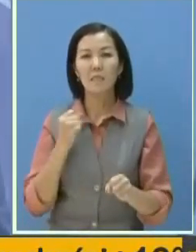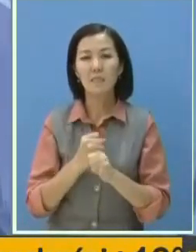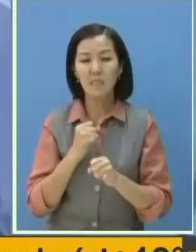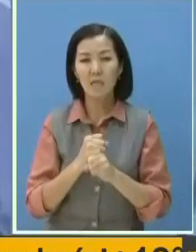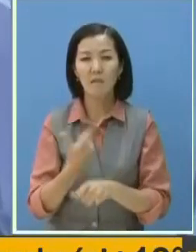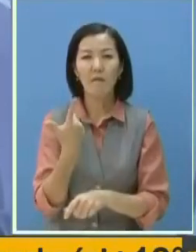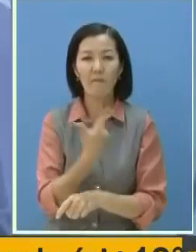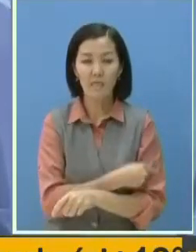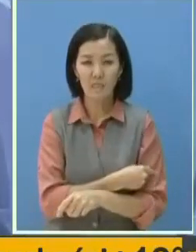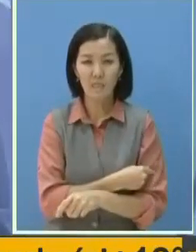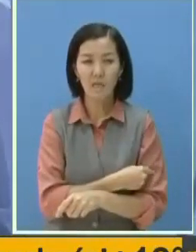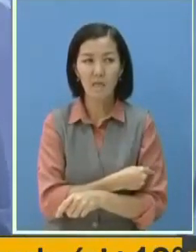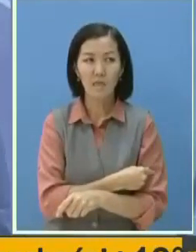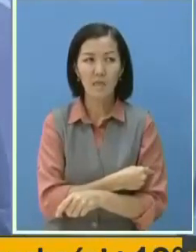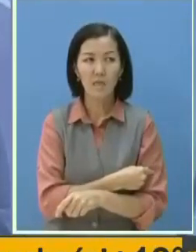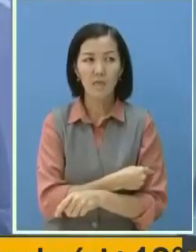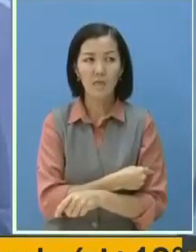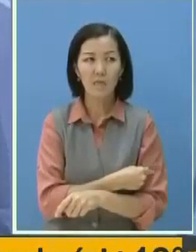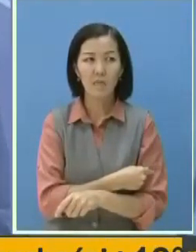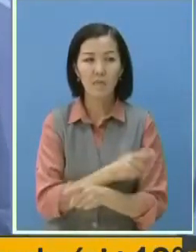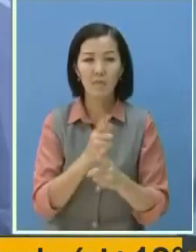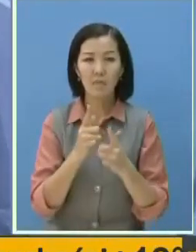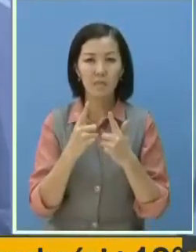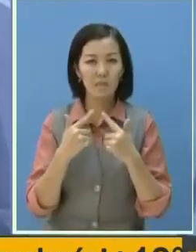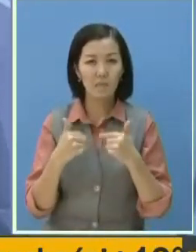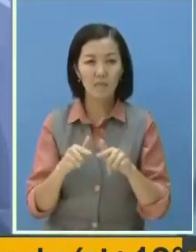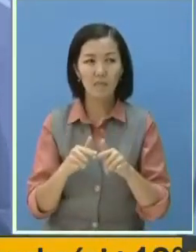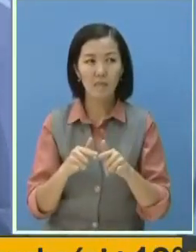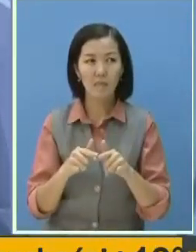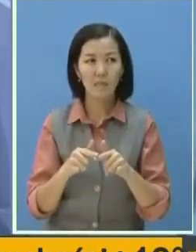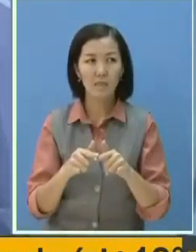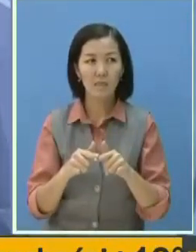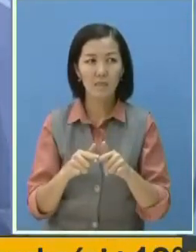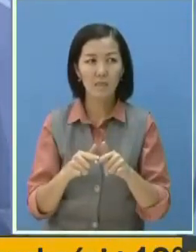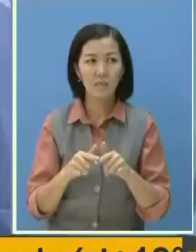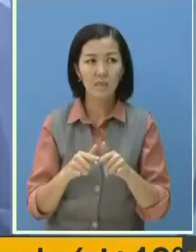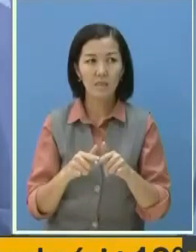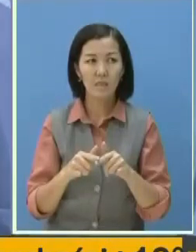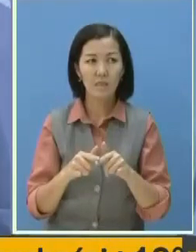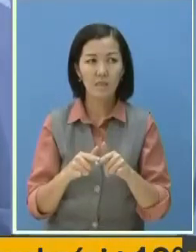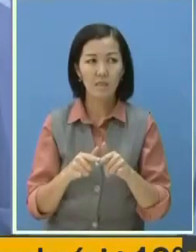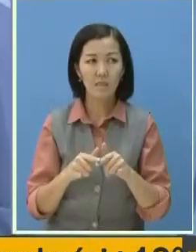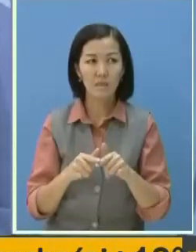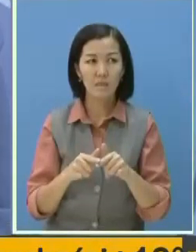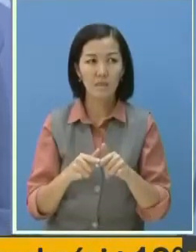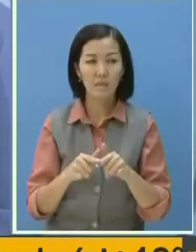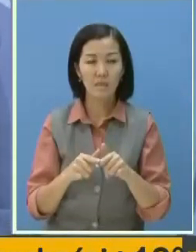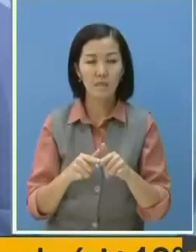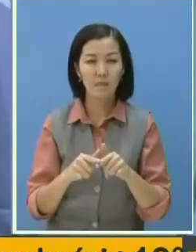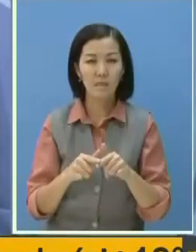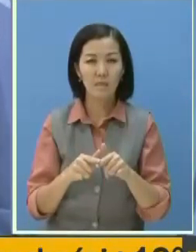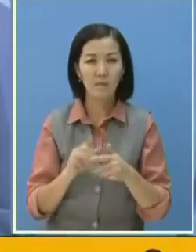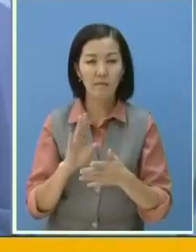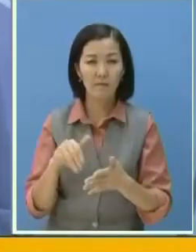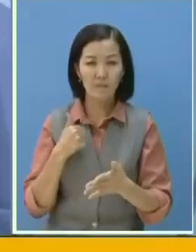вакцина. В общем-то, создать вакцину не нужно много времени для того, чтобы изобрести вакцину. В